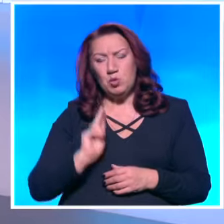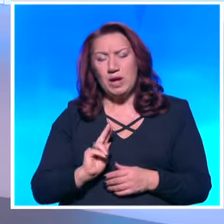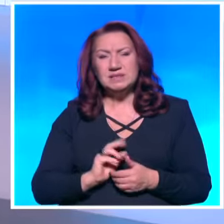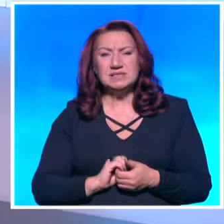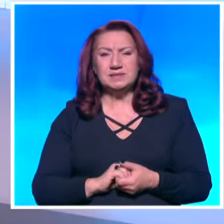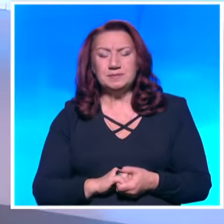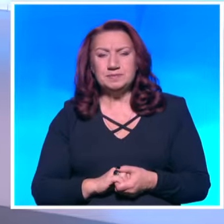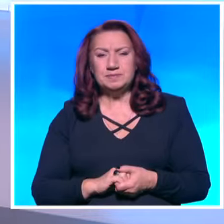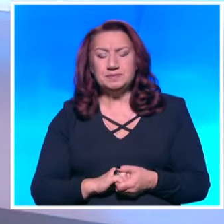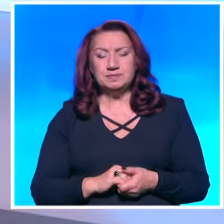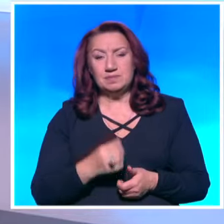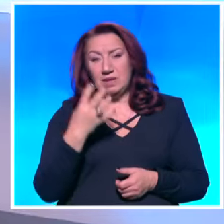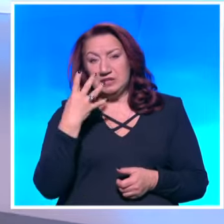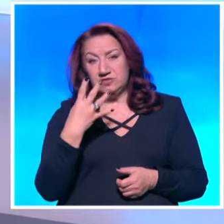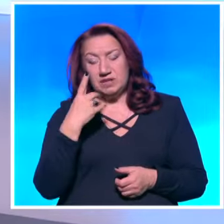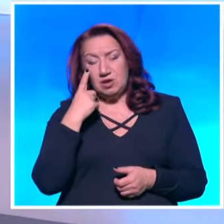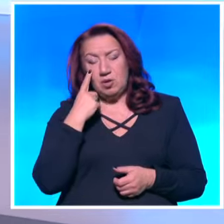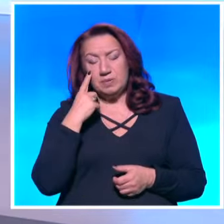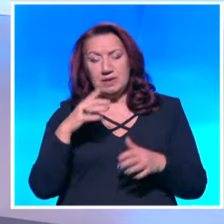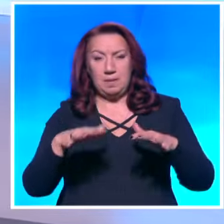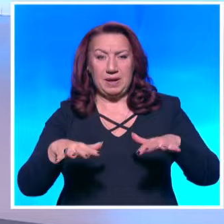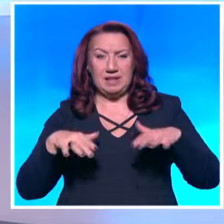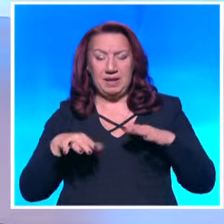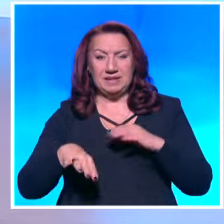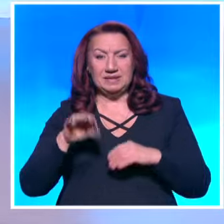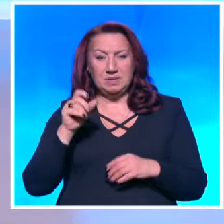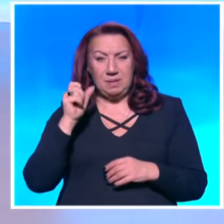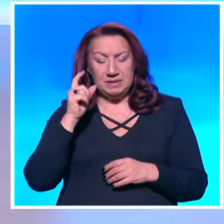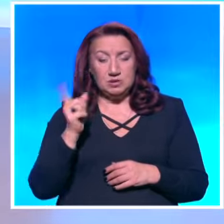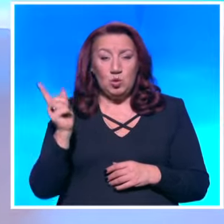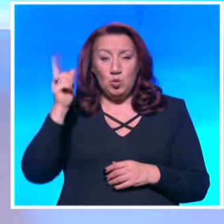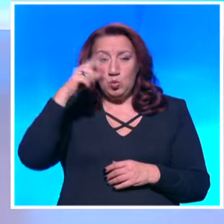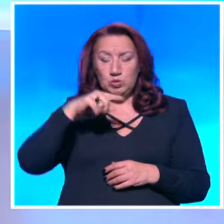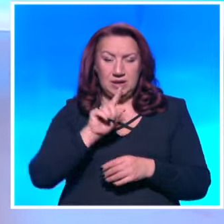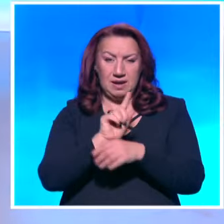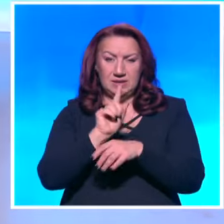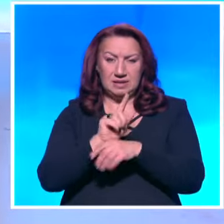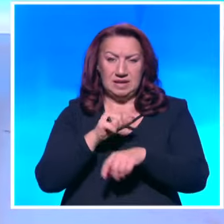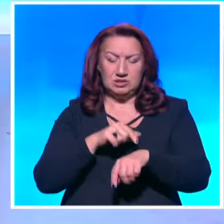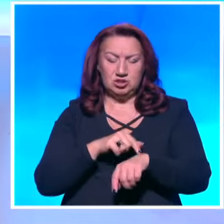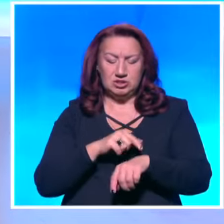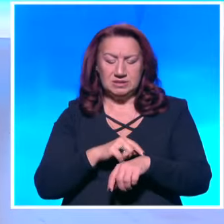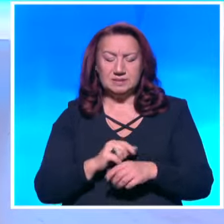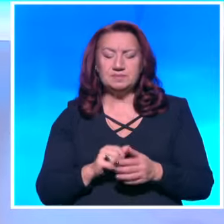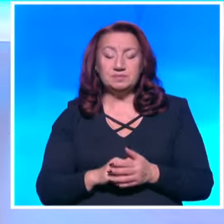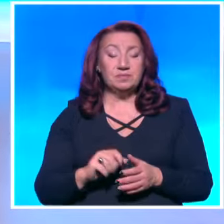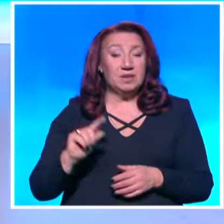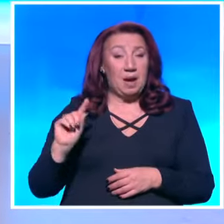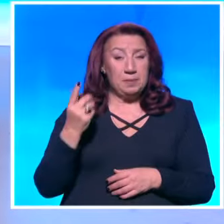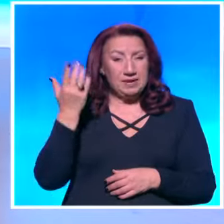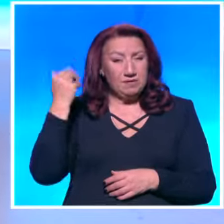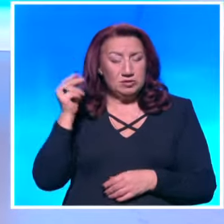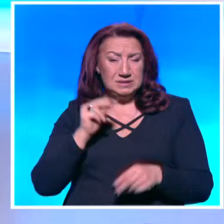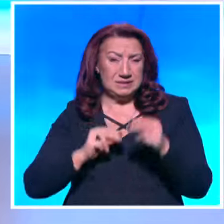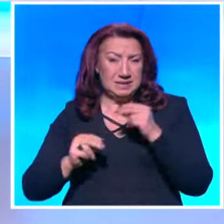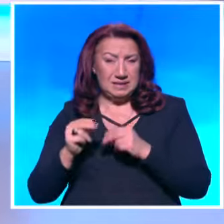четвърти опит на парламента да избере председател утре в 1100 първото заседание започнало миналия понеделник